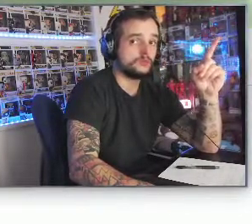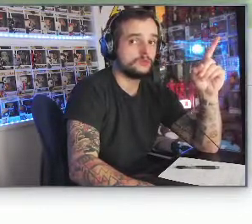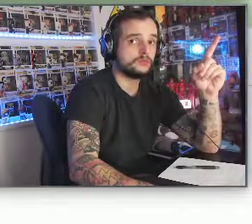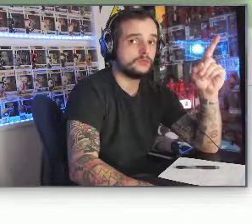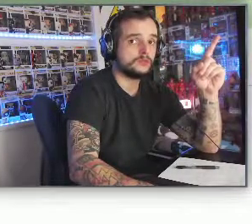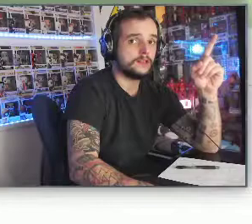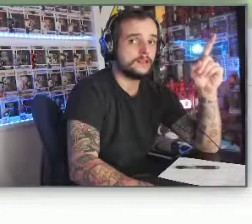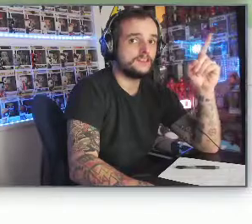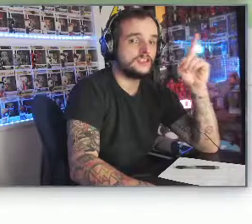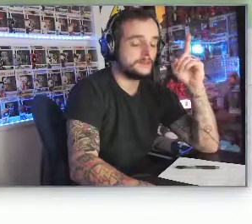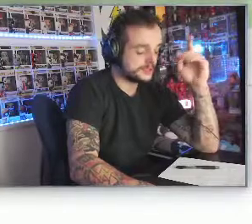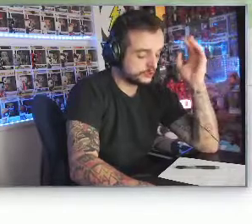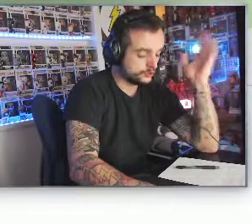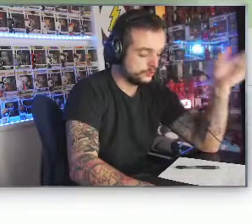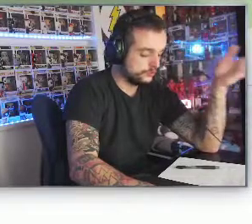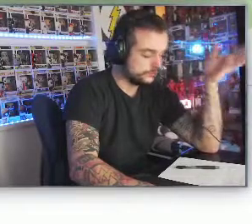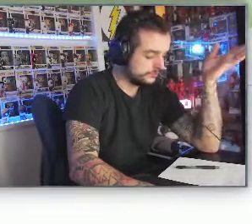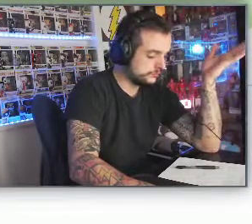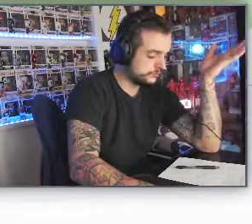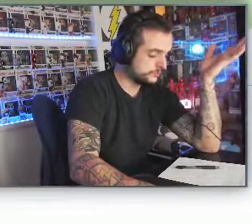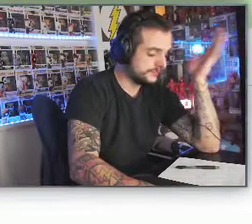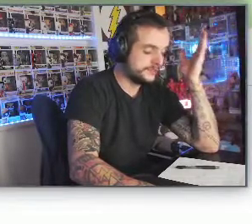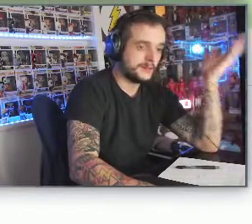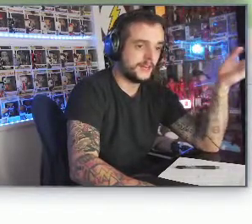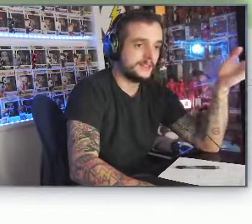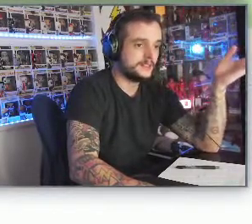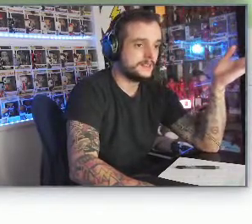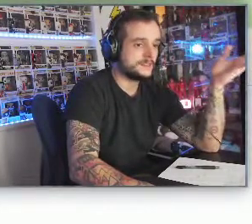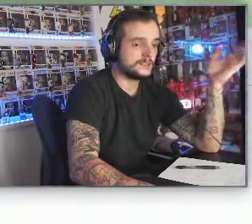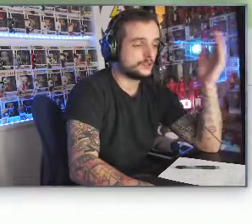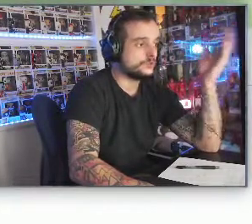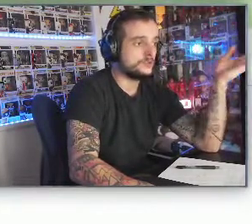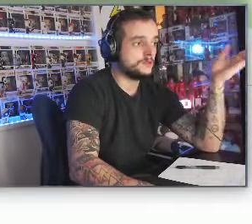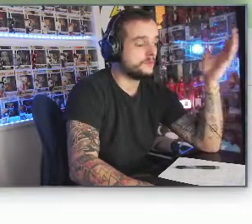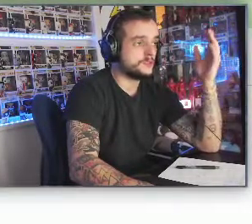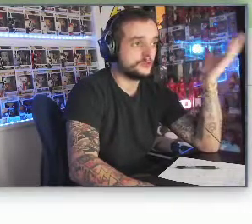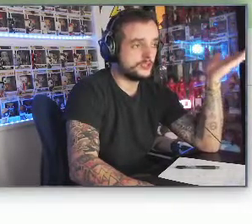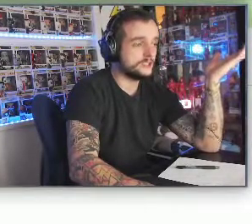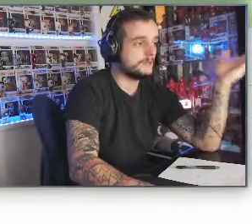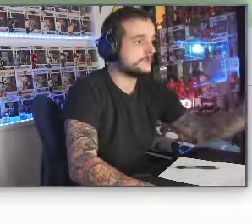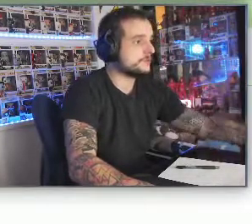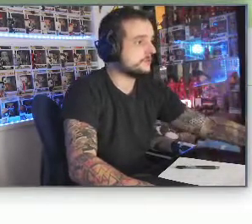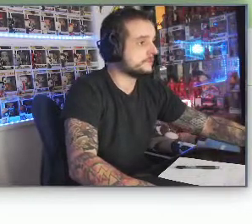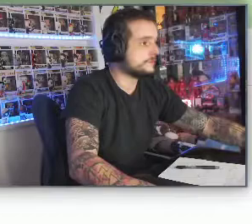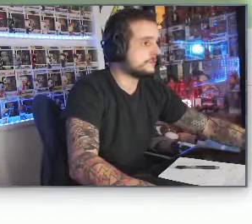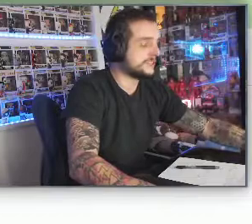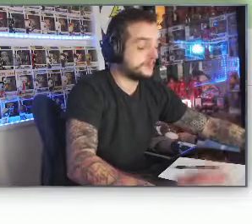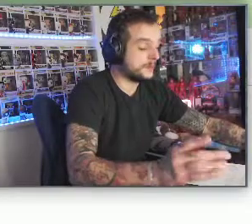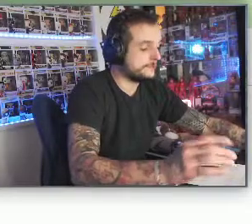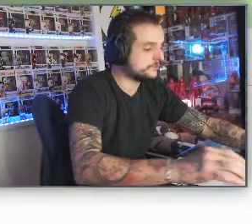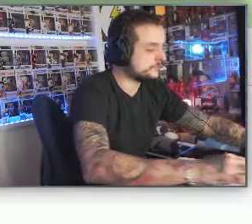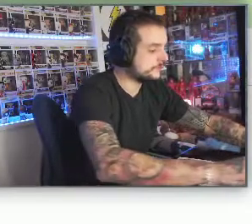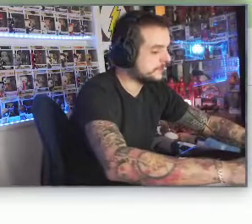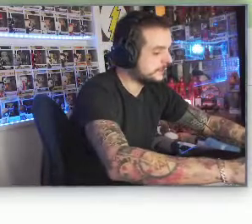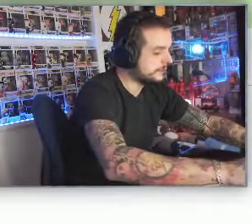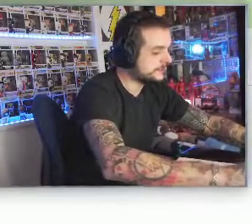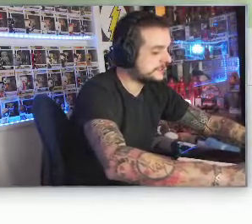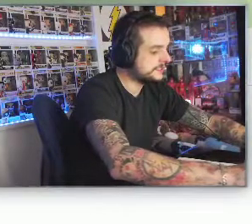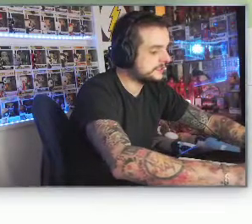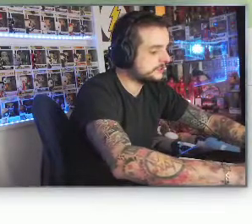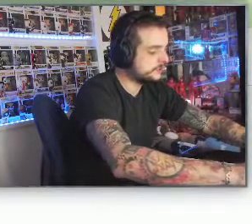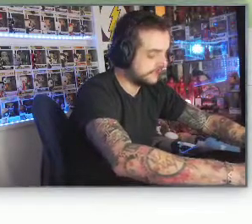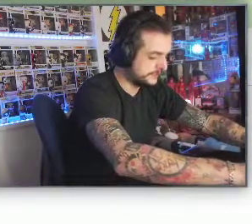tout. Physiquement, ça change tout. Tout le monde est fait pareil, ça change tout. Au niveau physiologique, c'est la même chose. Enfin, c'est pas la même chose.